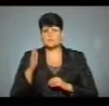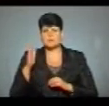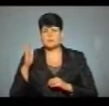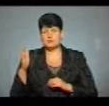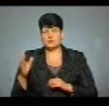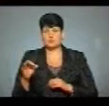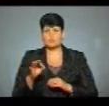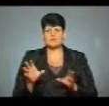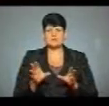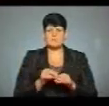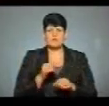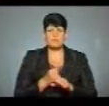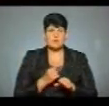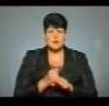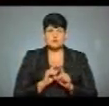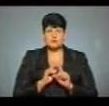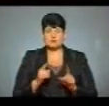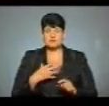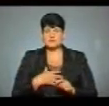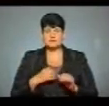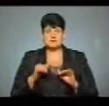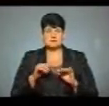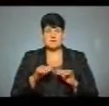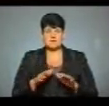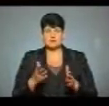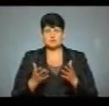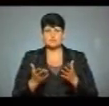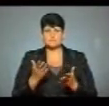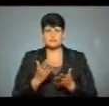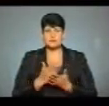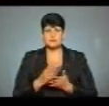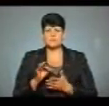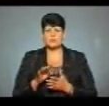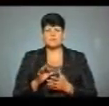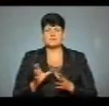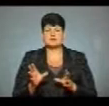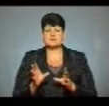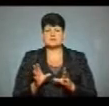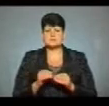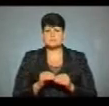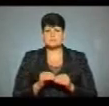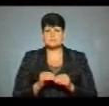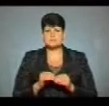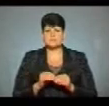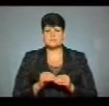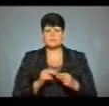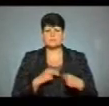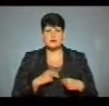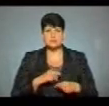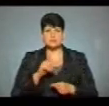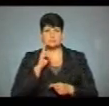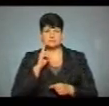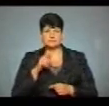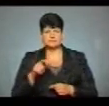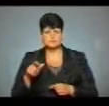майбутність, про співпрацю. Особливо важлива справа, якщо йдеться співпрацю між молодими людьми, які